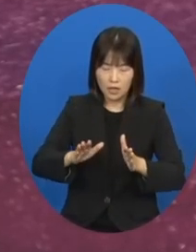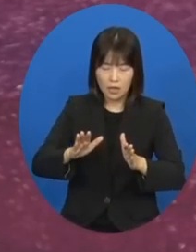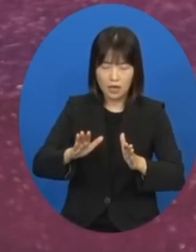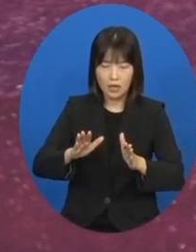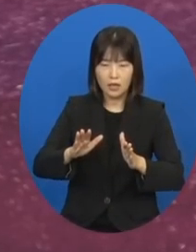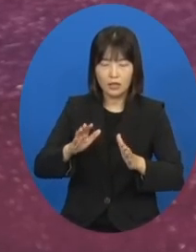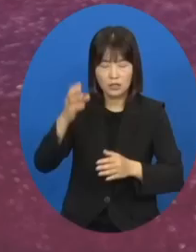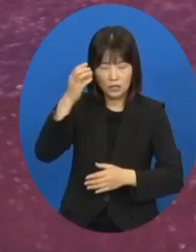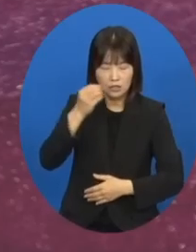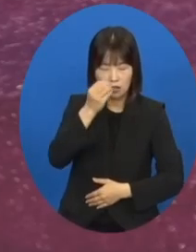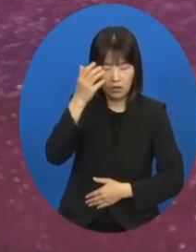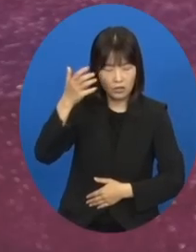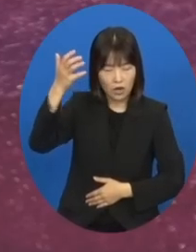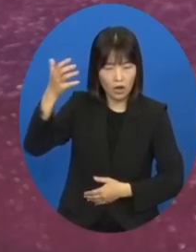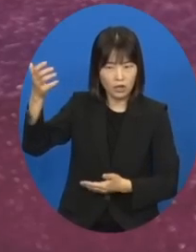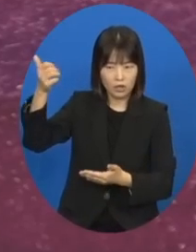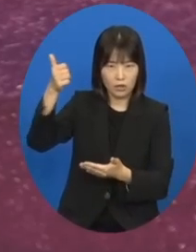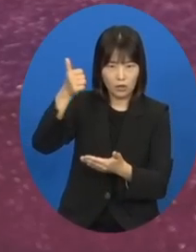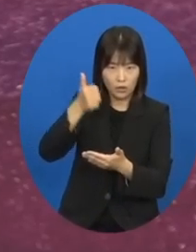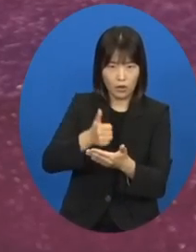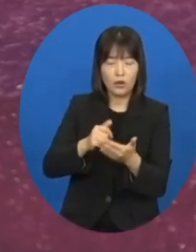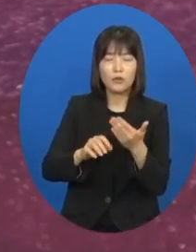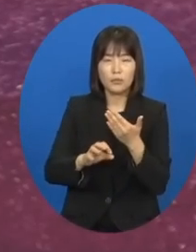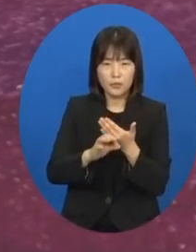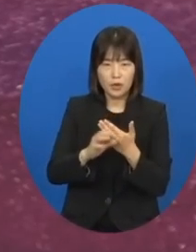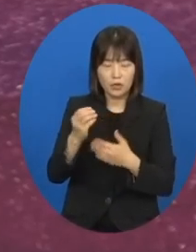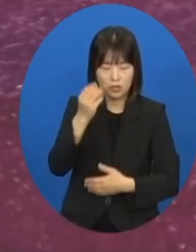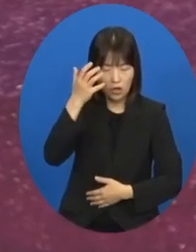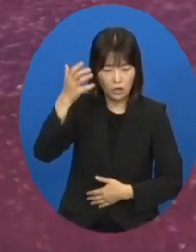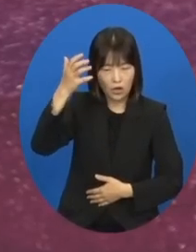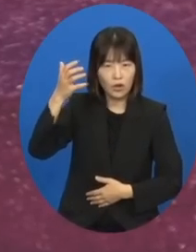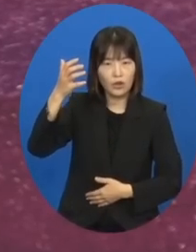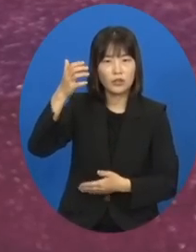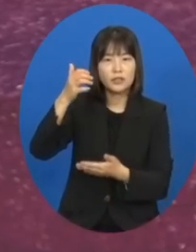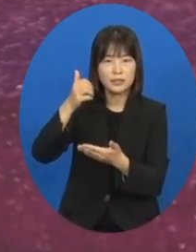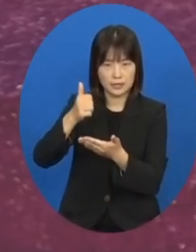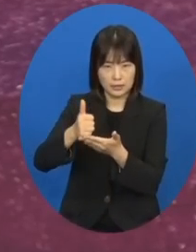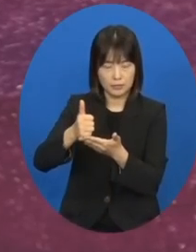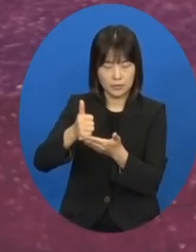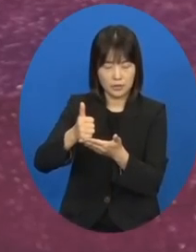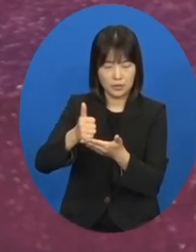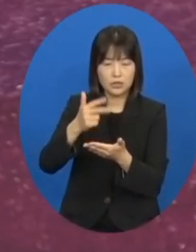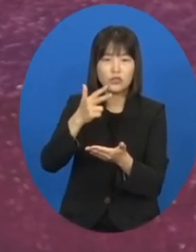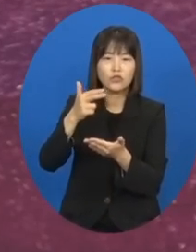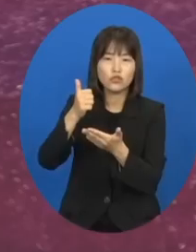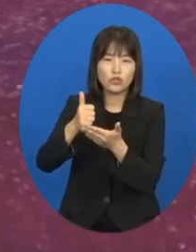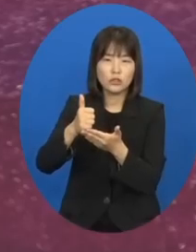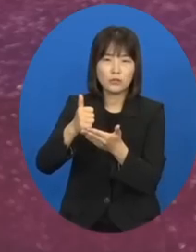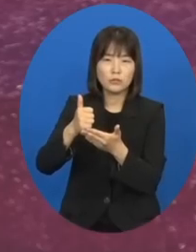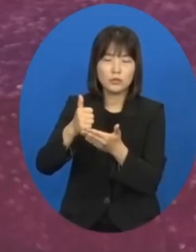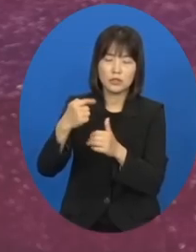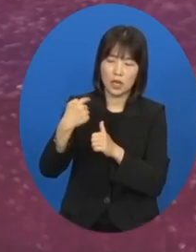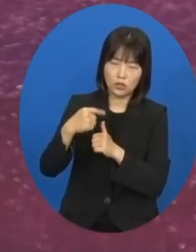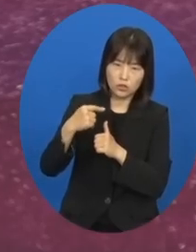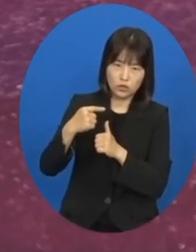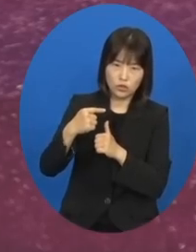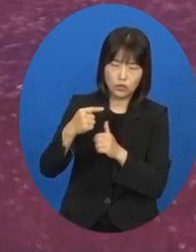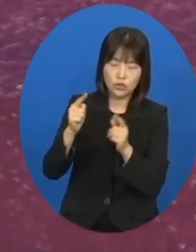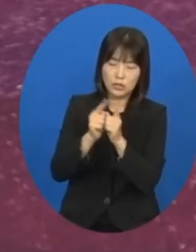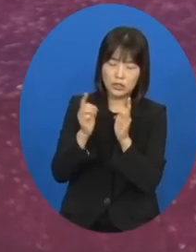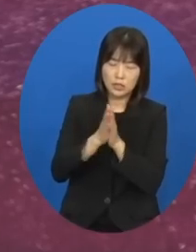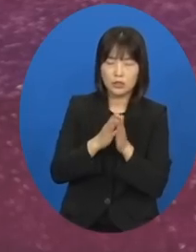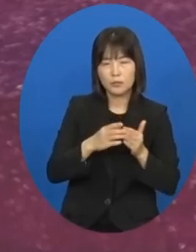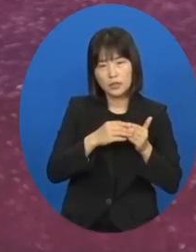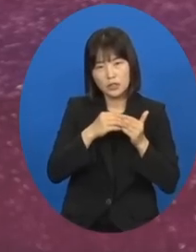영이 성령이 임하게 되면요 인제는 그 성령께서 주님을 알게 하고 가르쳐 주시고 친히 인도해